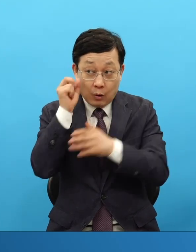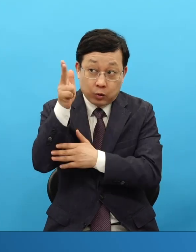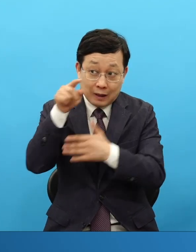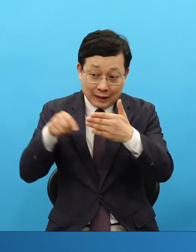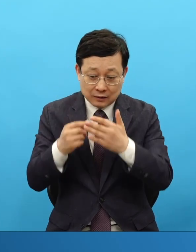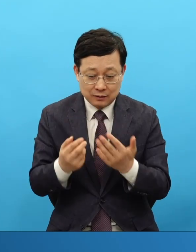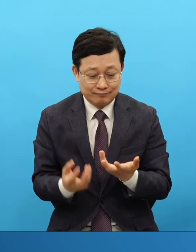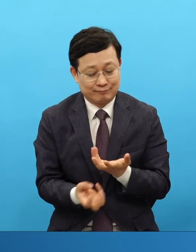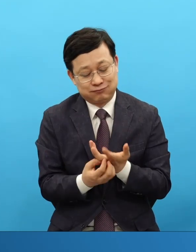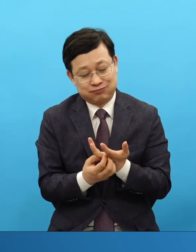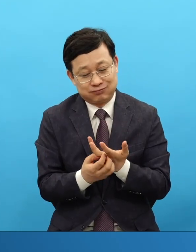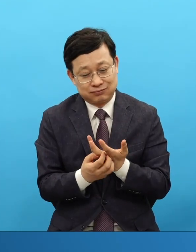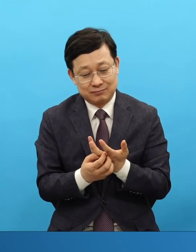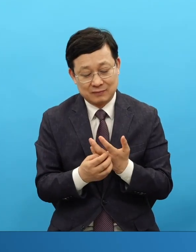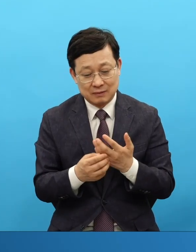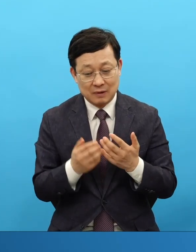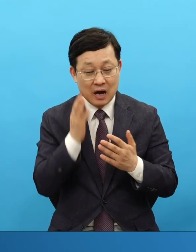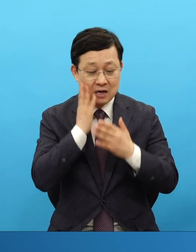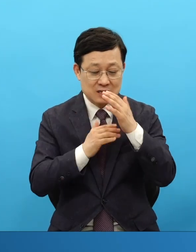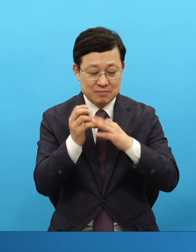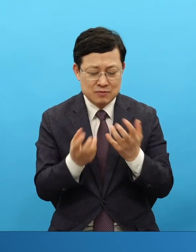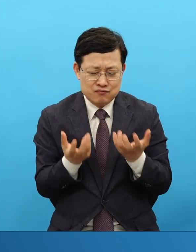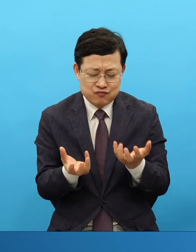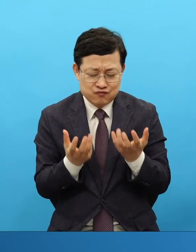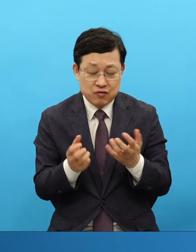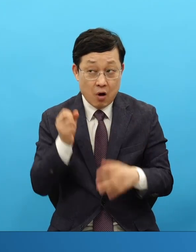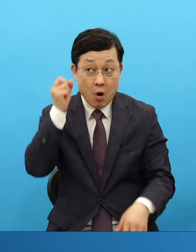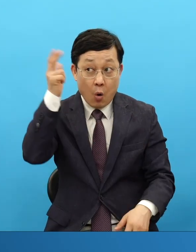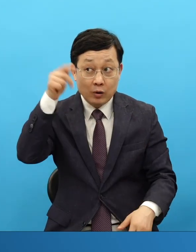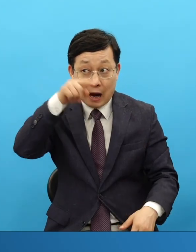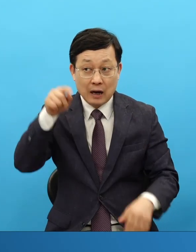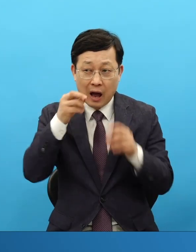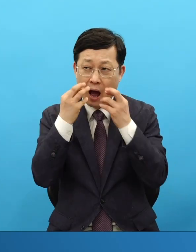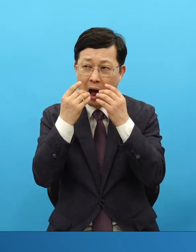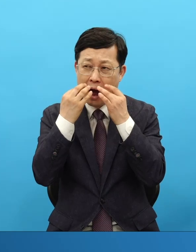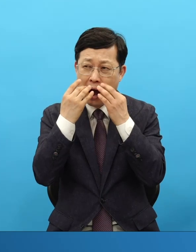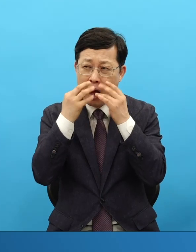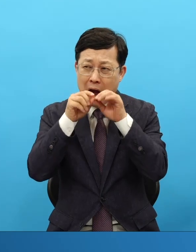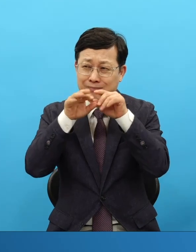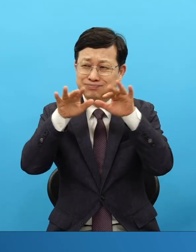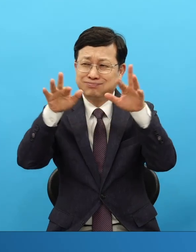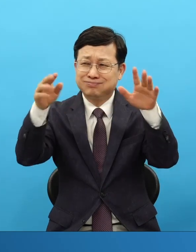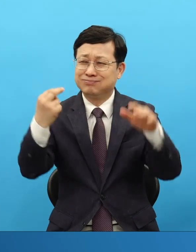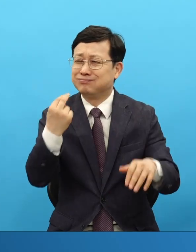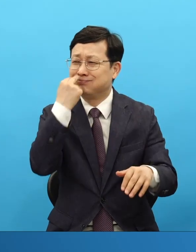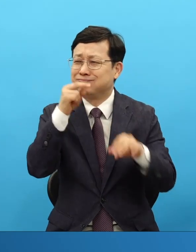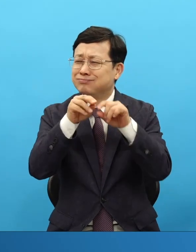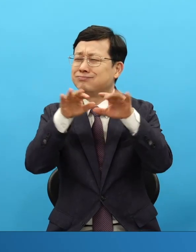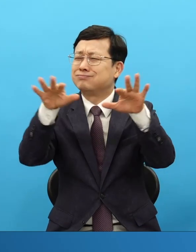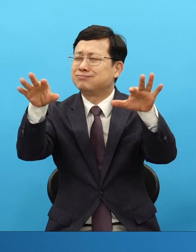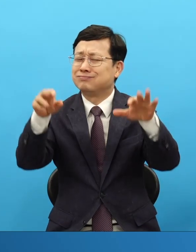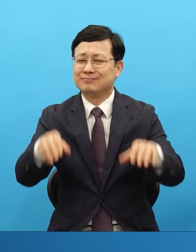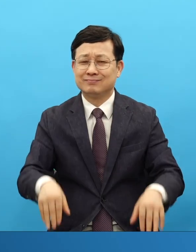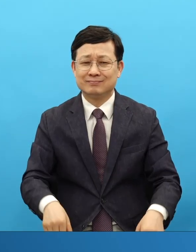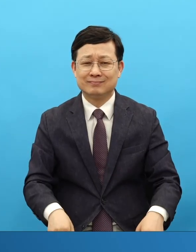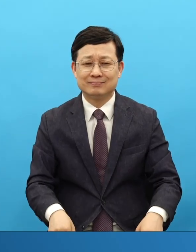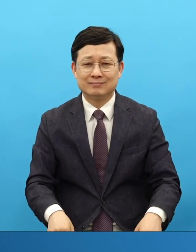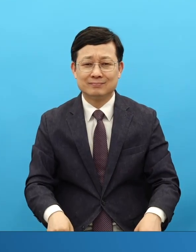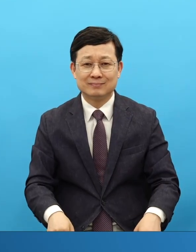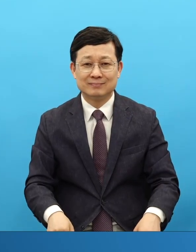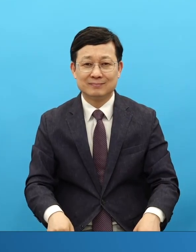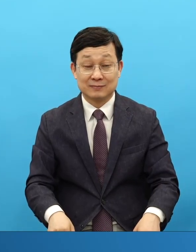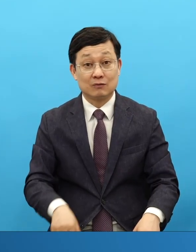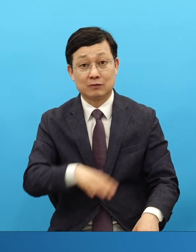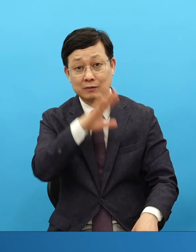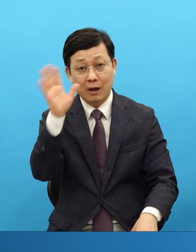all throughout the hotel. 김치국 끓였다 하면 온 호텔에 난리 나버려요. If you have any type of kimchi soup, it's going to go all over 그리고 the hotel. 한국 음악